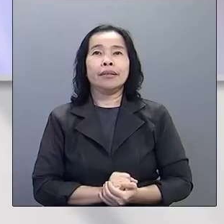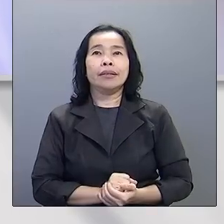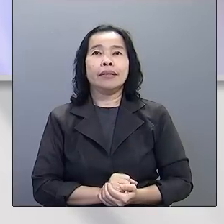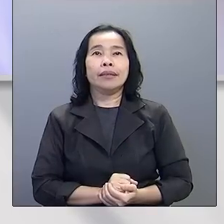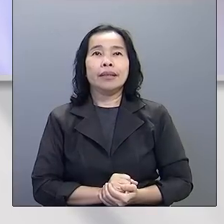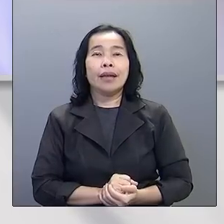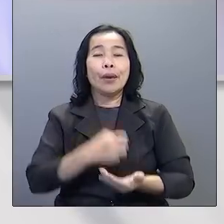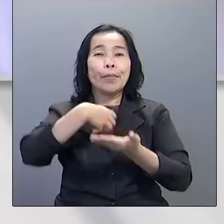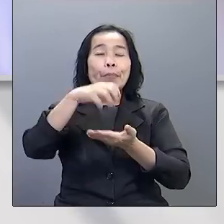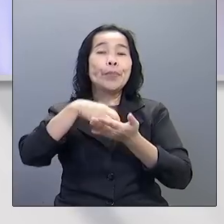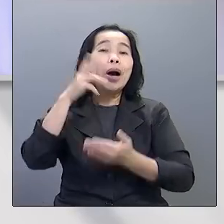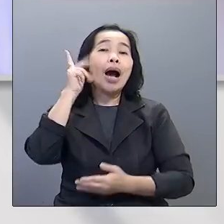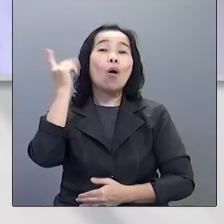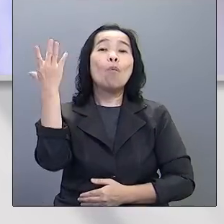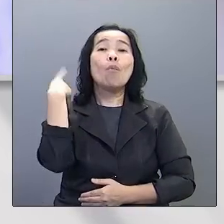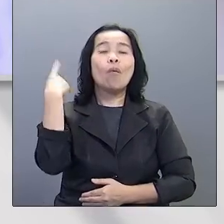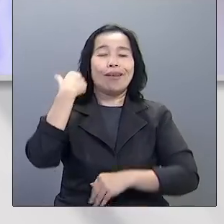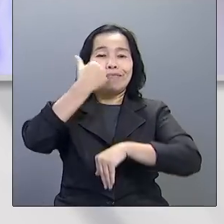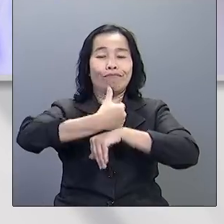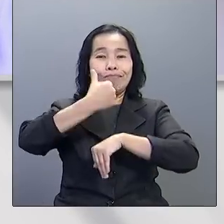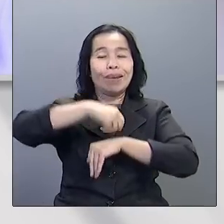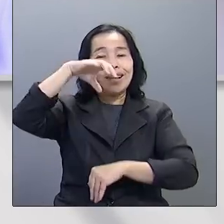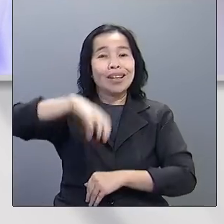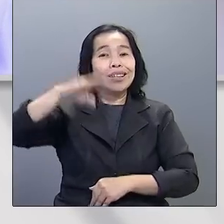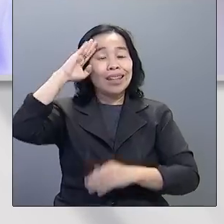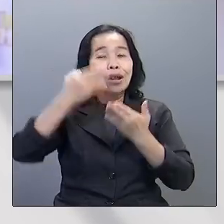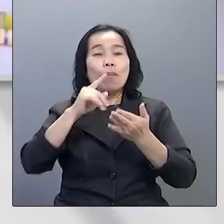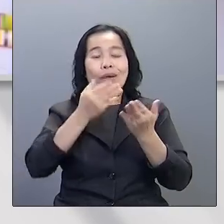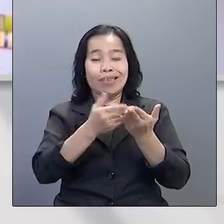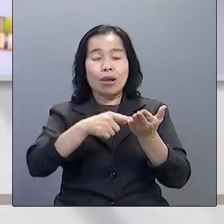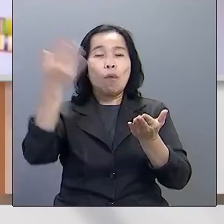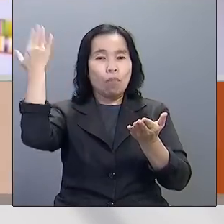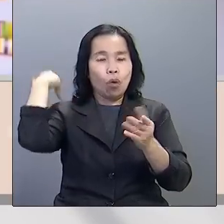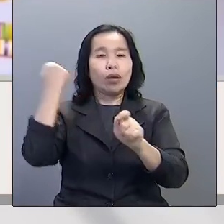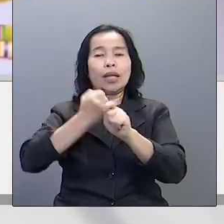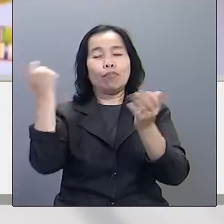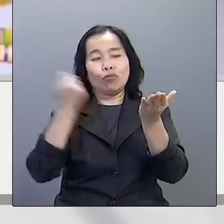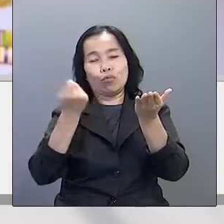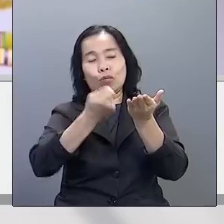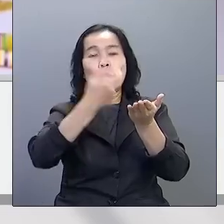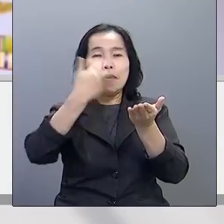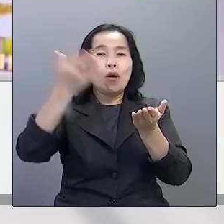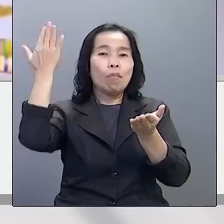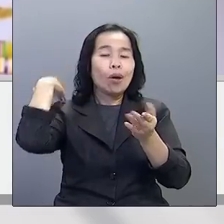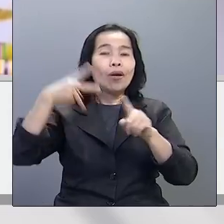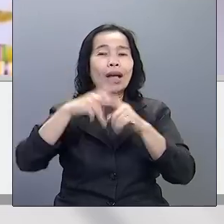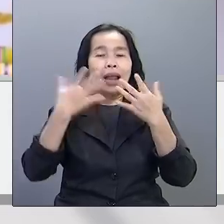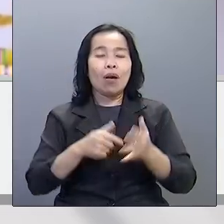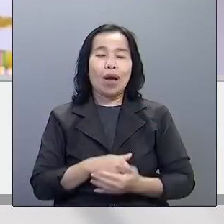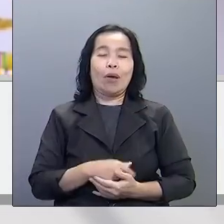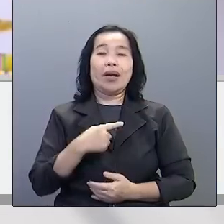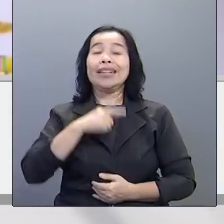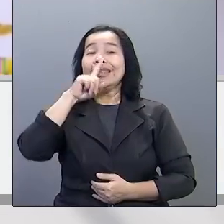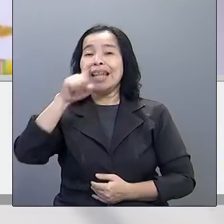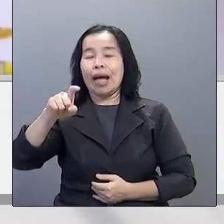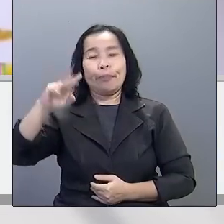ในการแถลงข่าวเมื่อวานนี้ทร.ยืนยันนะคะว่าเรือผ่านการซ่อมบำรุงมาก่อนดิฉันตรวจสอบข้อมูลเพิ่มเติมกับพลเรือโทสุทธิ